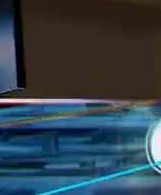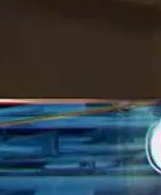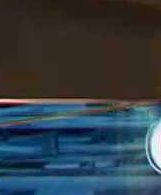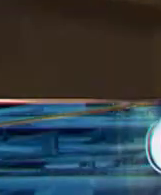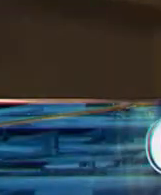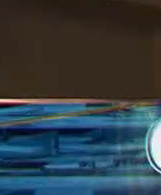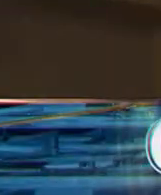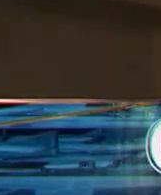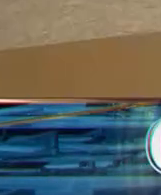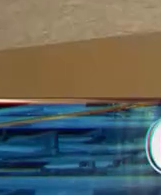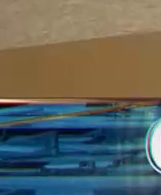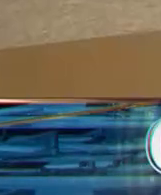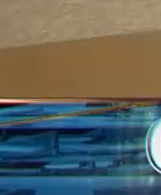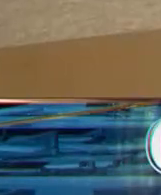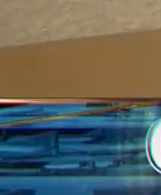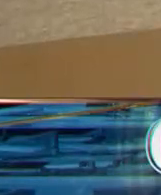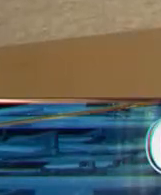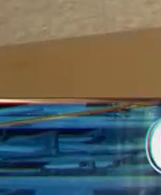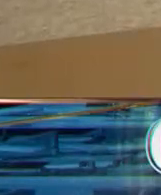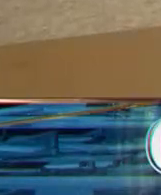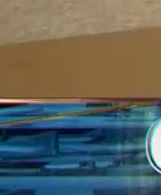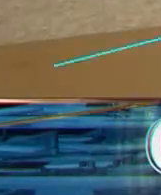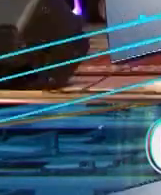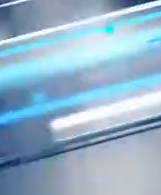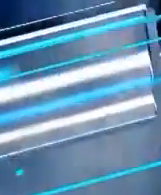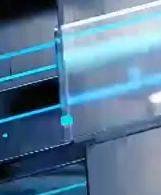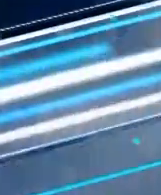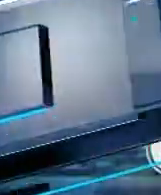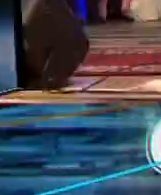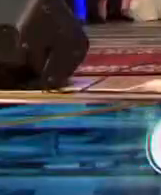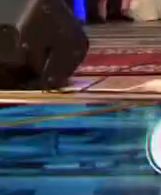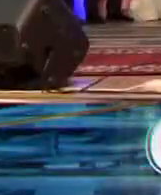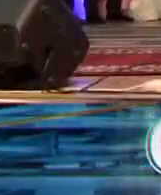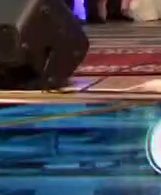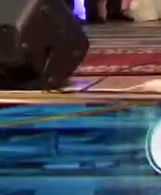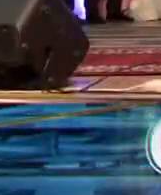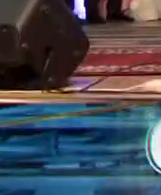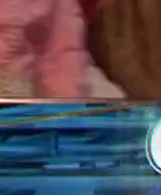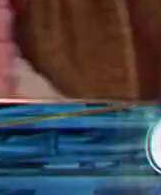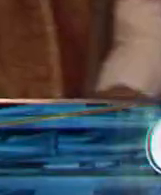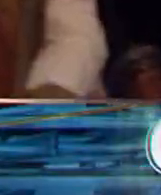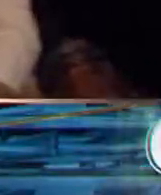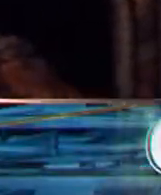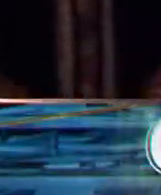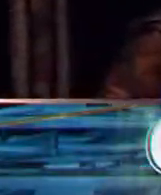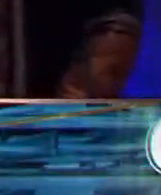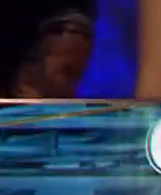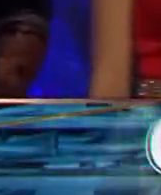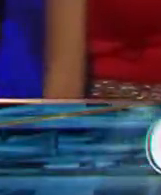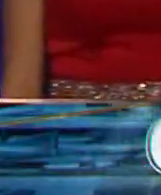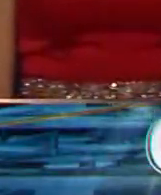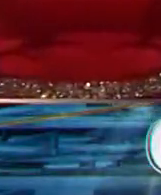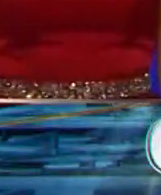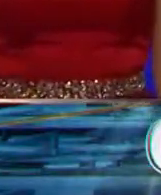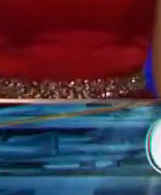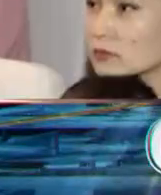Новый тариф. В Алматинской области подорожало электричество. Вечер памяти Мукагали Макатаева. В честь известного